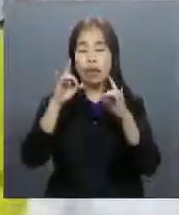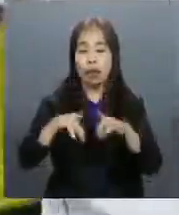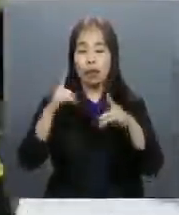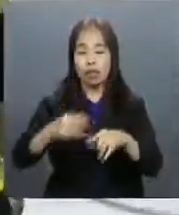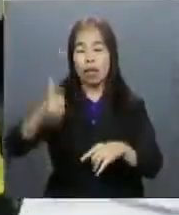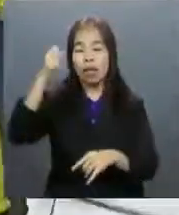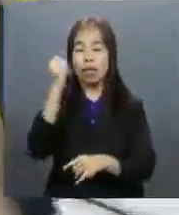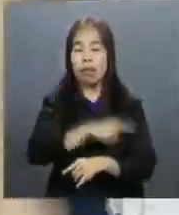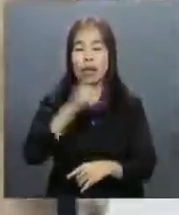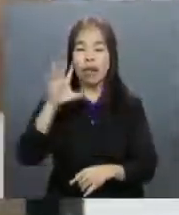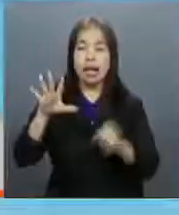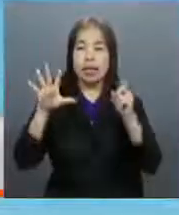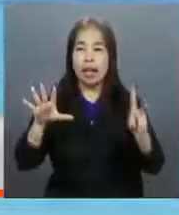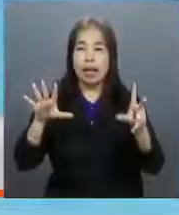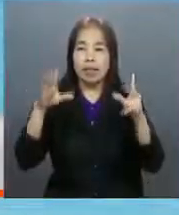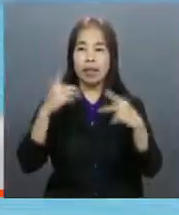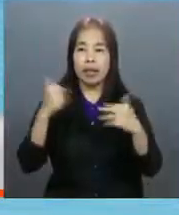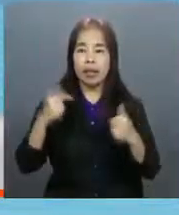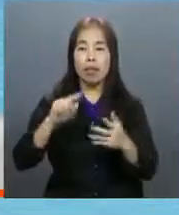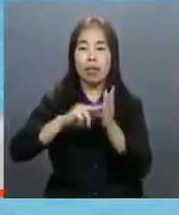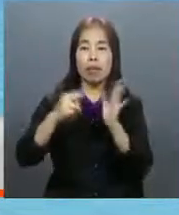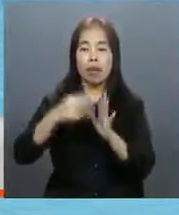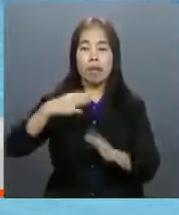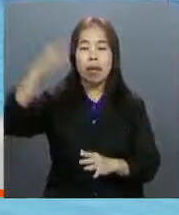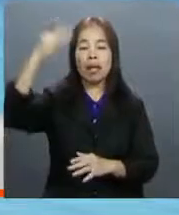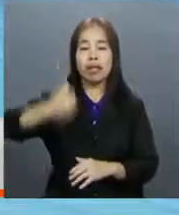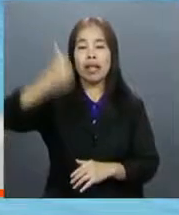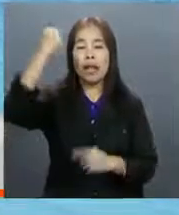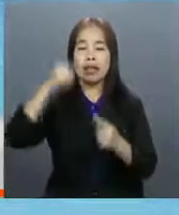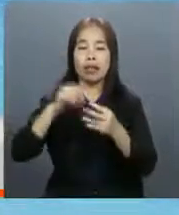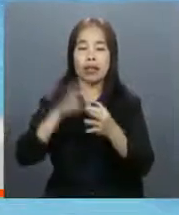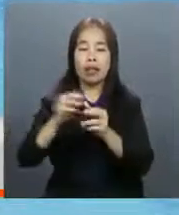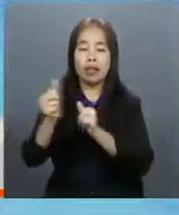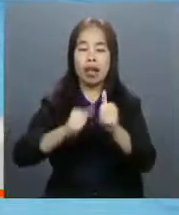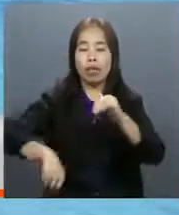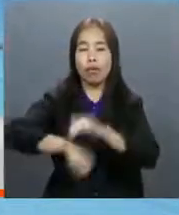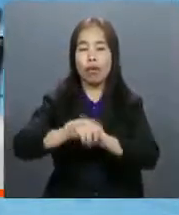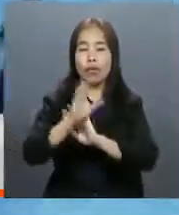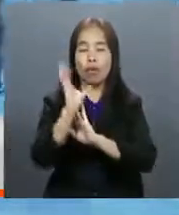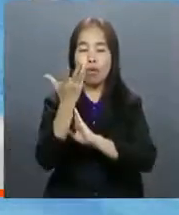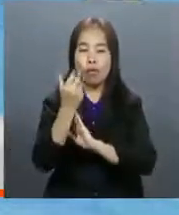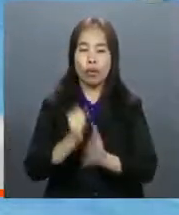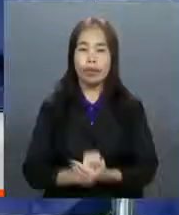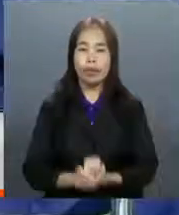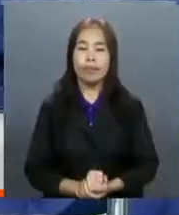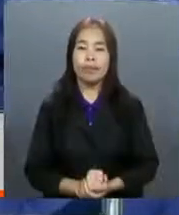นี้ซึ่งผู้ชนะจะคว้าสิทธิ์ไปแข่งฟุตซอลโลกรอบสุดท้ายที่ประเทศโคลอมเบียในช่วงเดือนกันยายนนี้ครับ